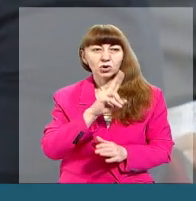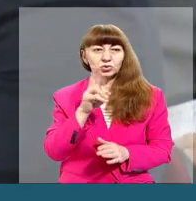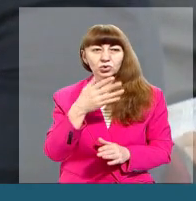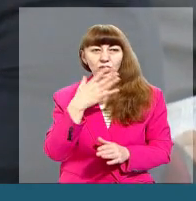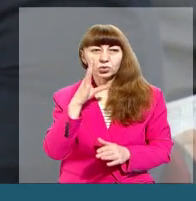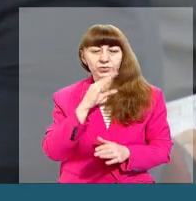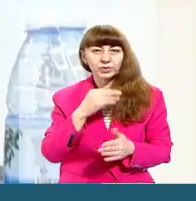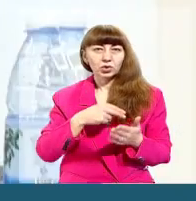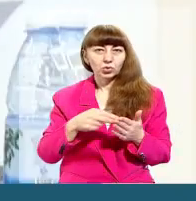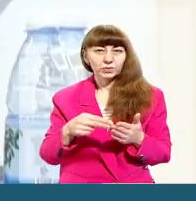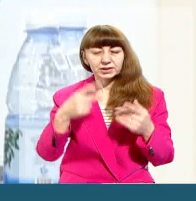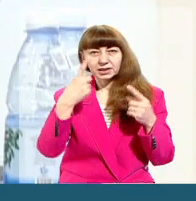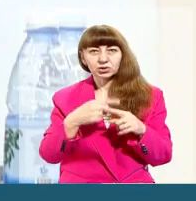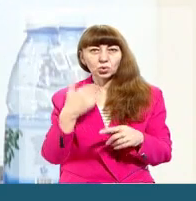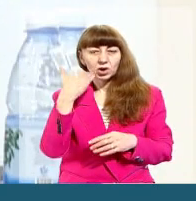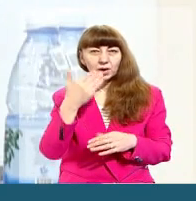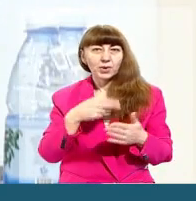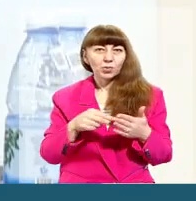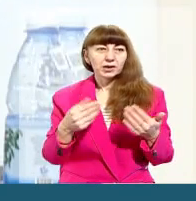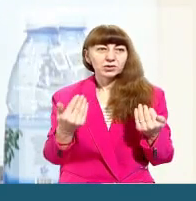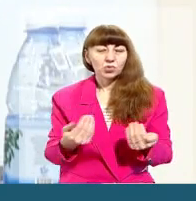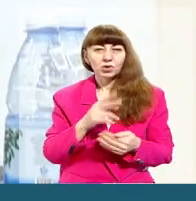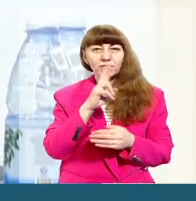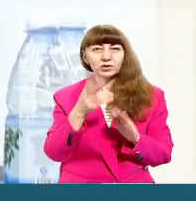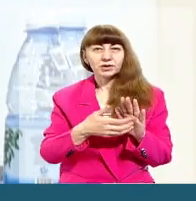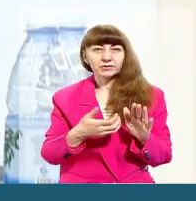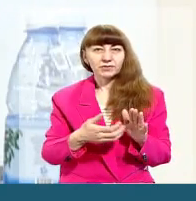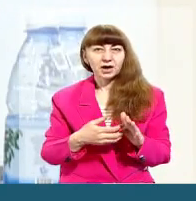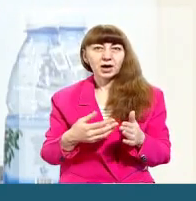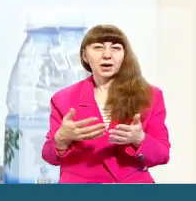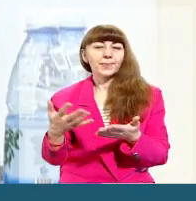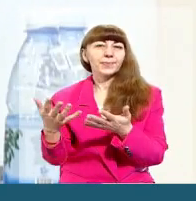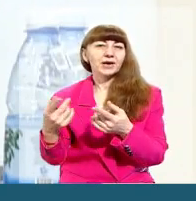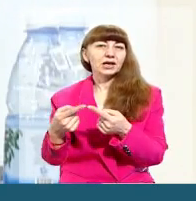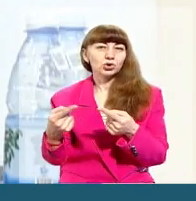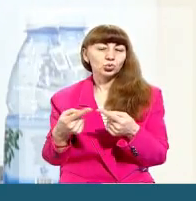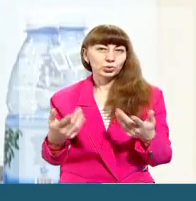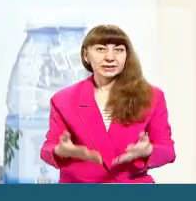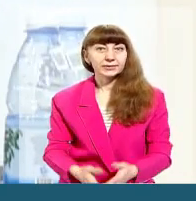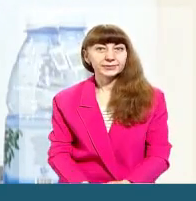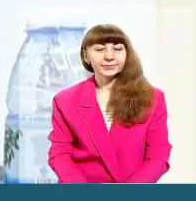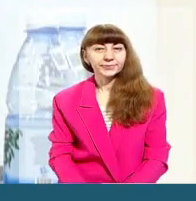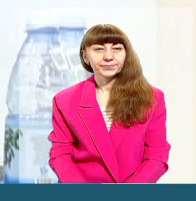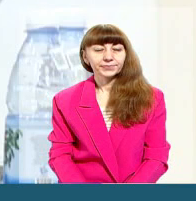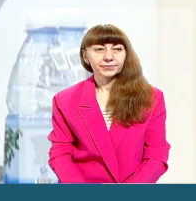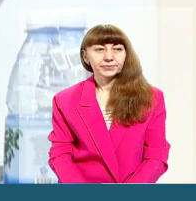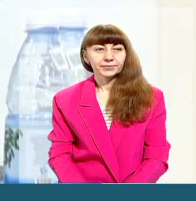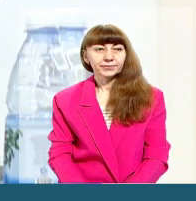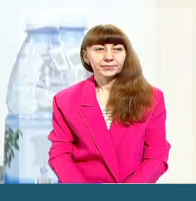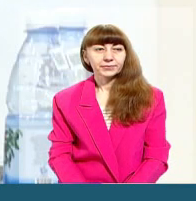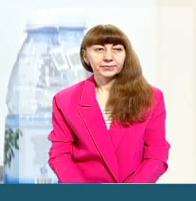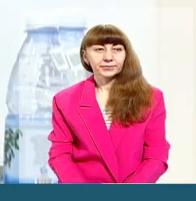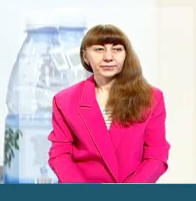летом, докупайте сейчас. У кого не хватает, берите с пятаков и так далее. Я вам говорил, арендуйте. Первое